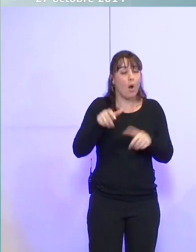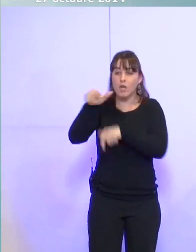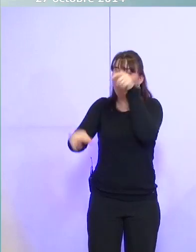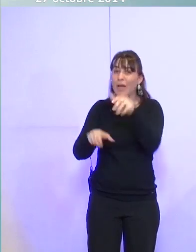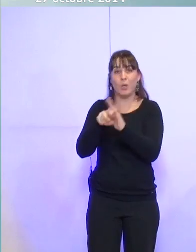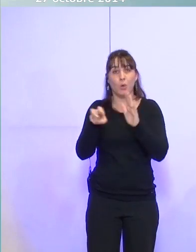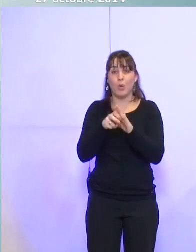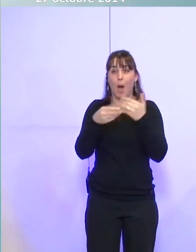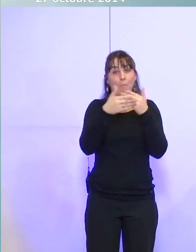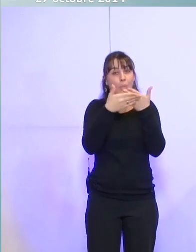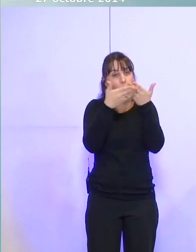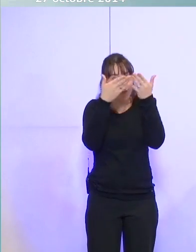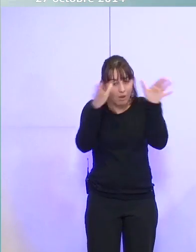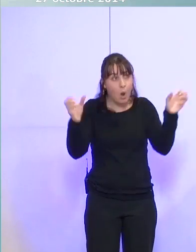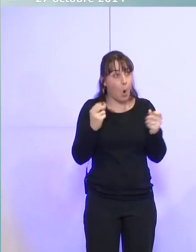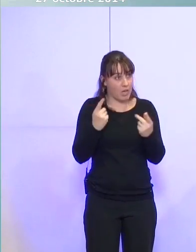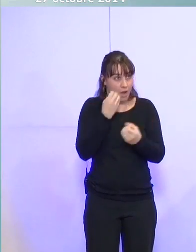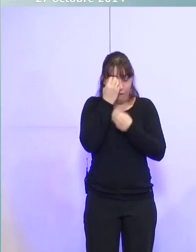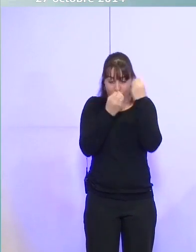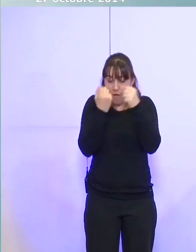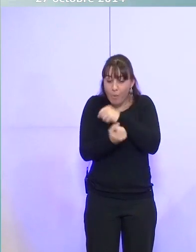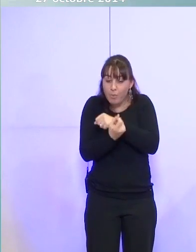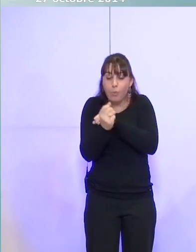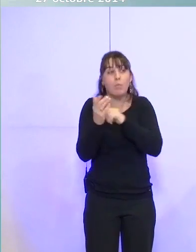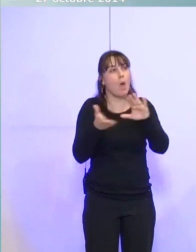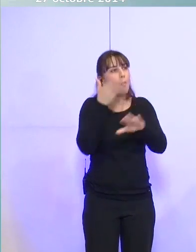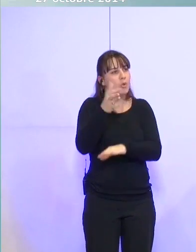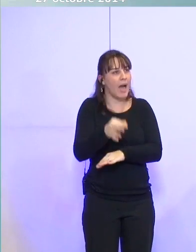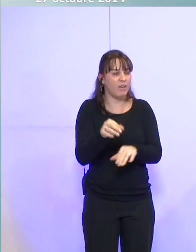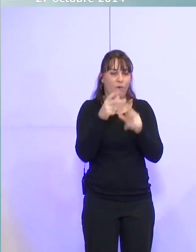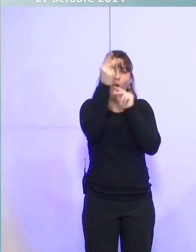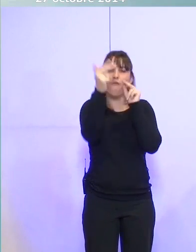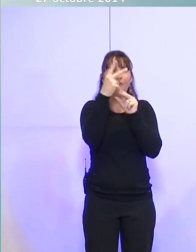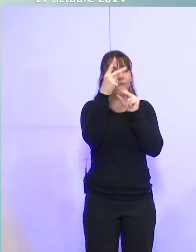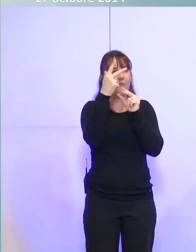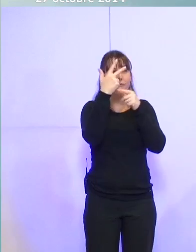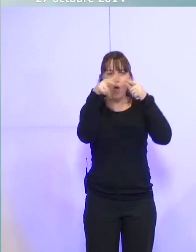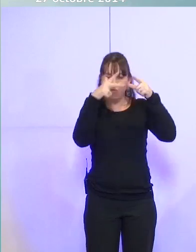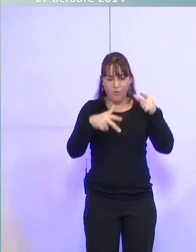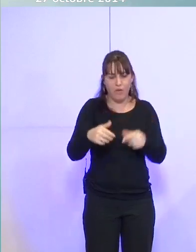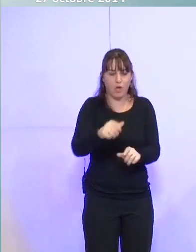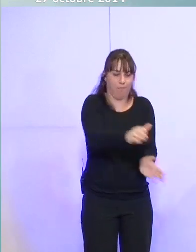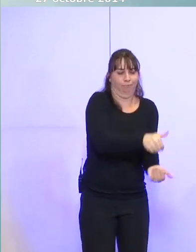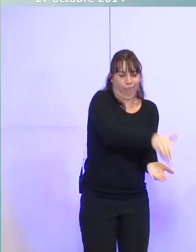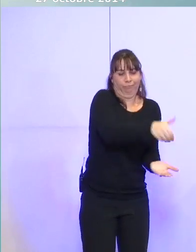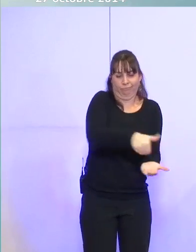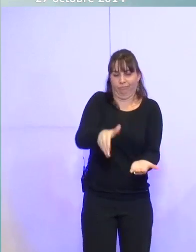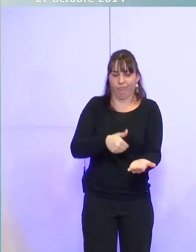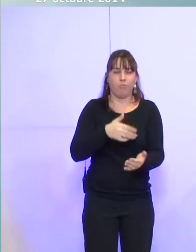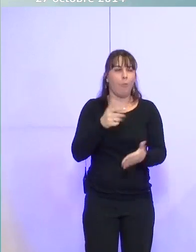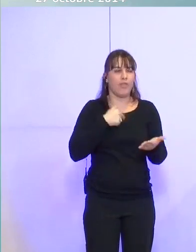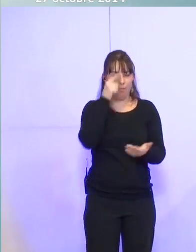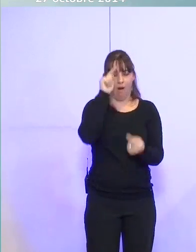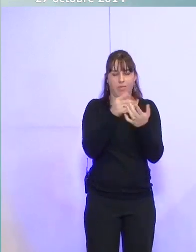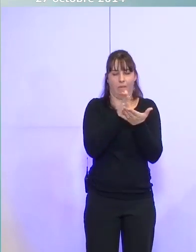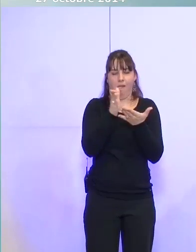fleurissent. Demain, ils devront peut-être ramasser les feuilles. Je m'éloigne du sujet qui nous préoccupe. Mais nous aurons